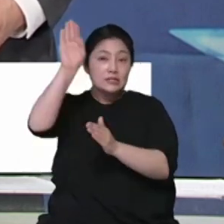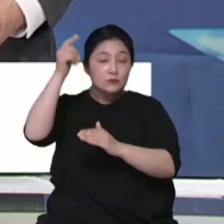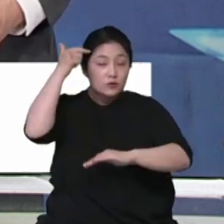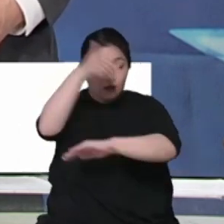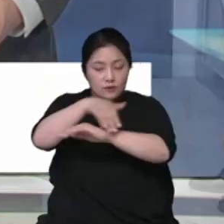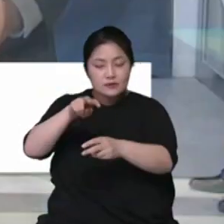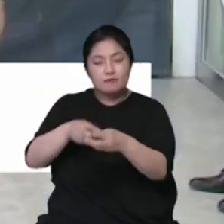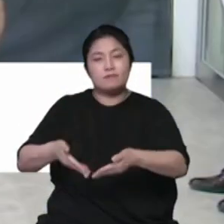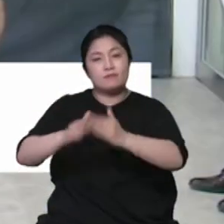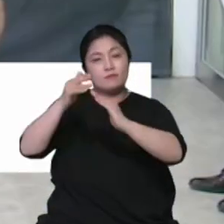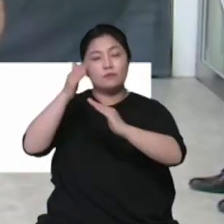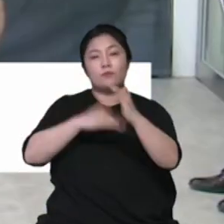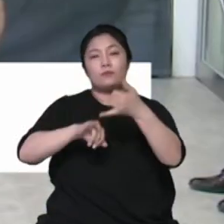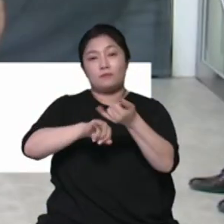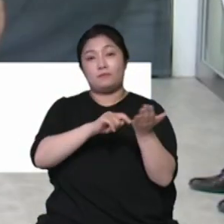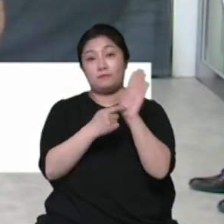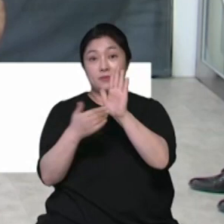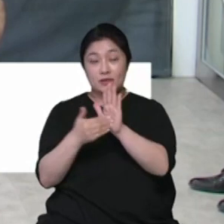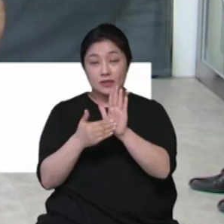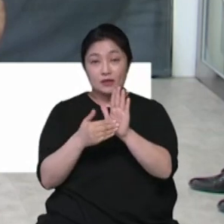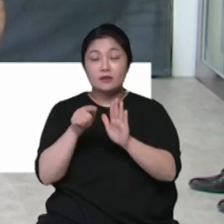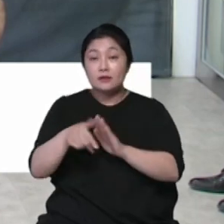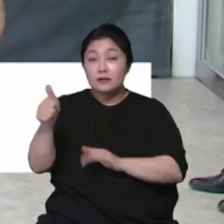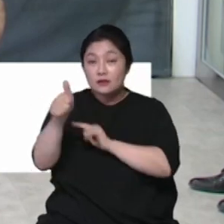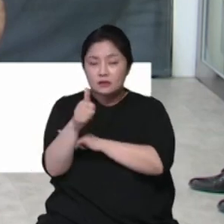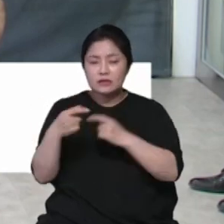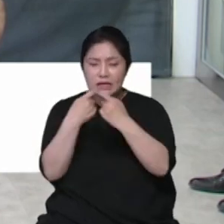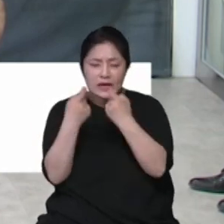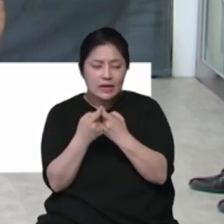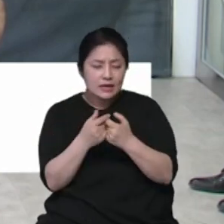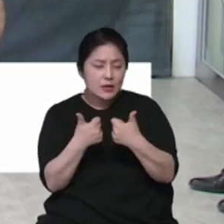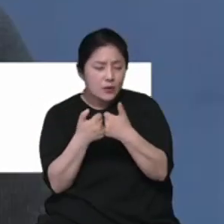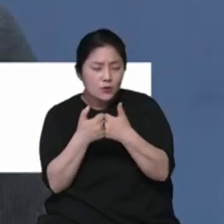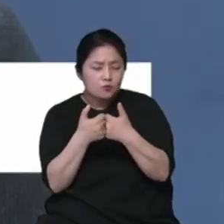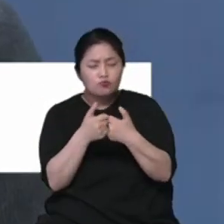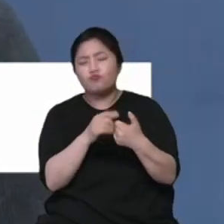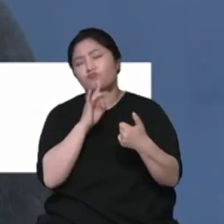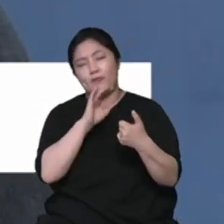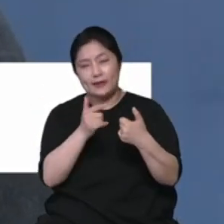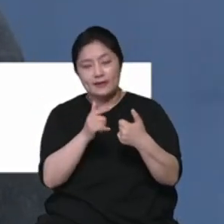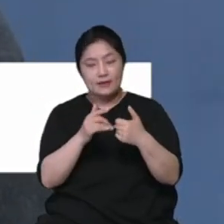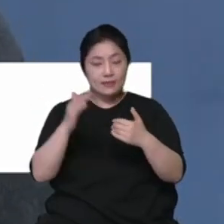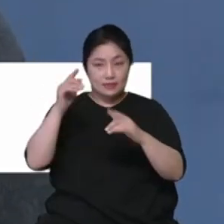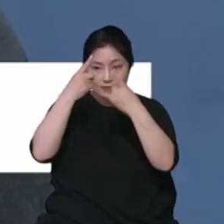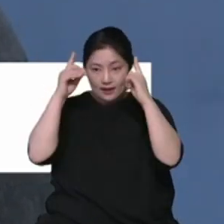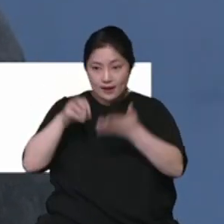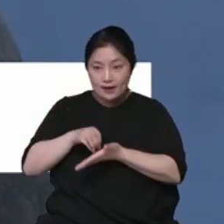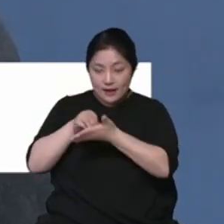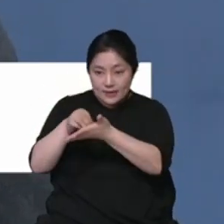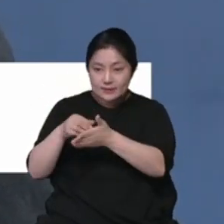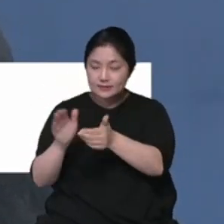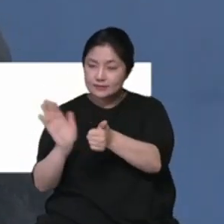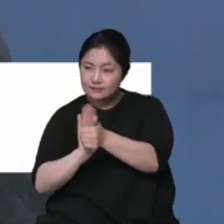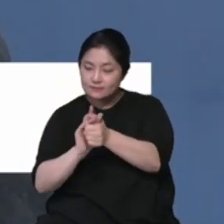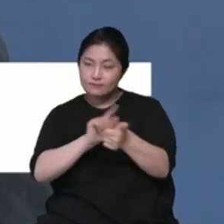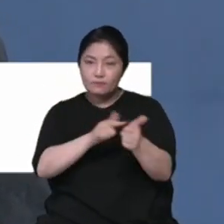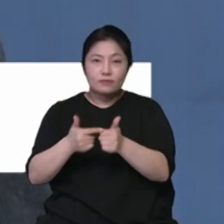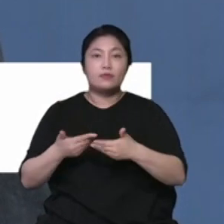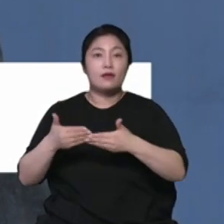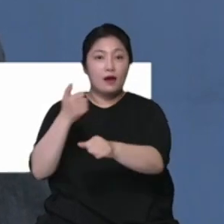공약했습니다. 김동환 예비후보는 사교육 컨설팅 수준을 넘어서는 대입 진학 지원 상담 서비스 구축을